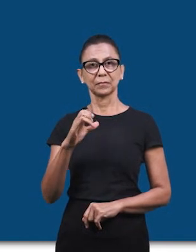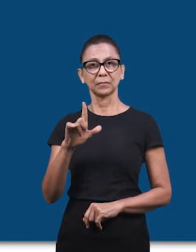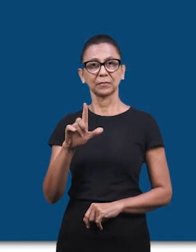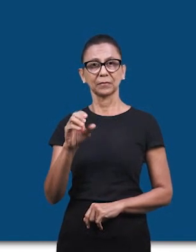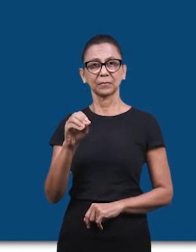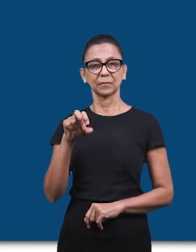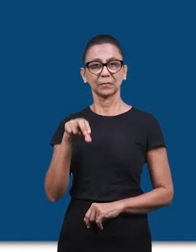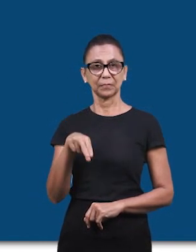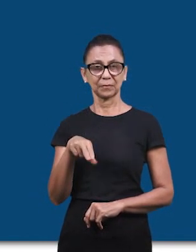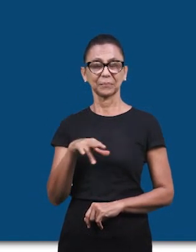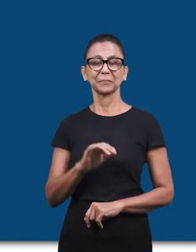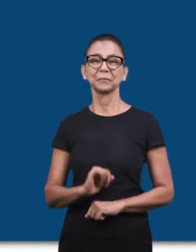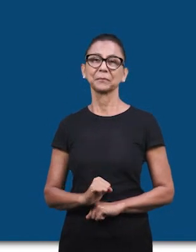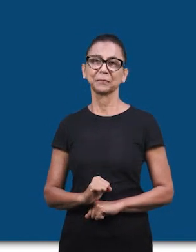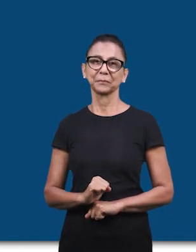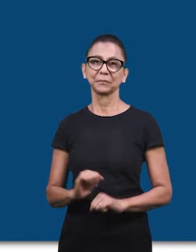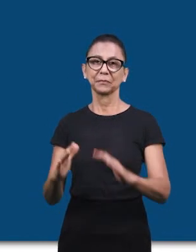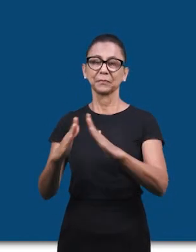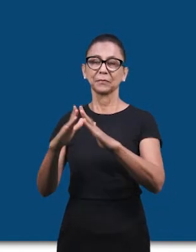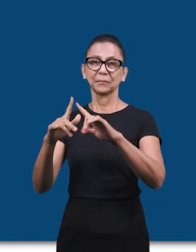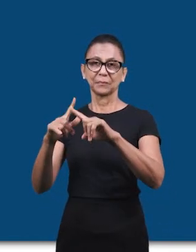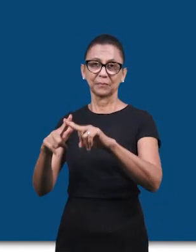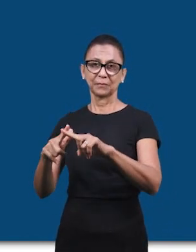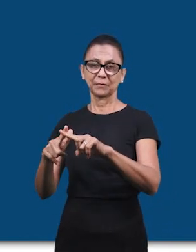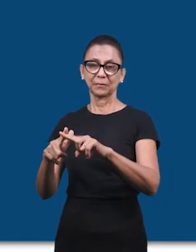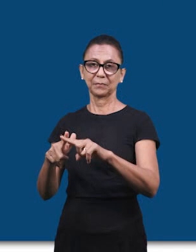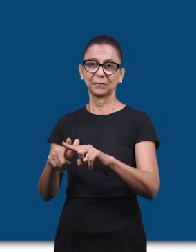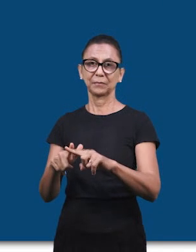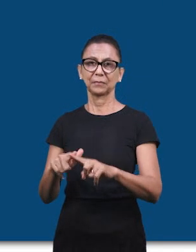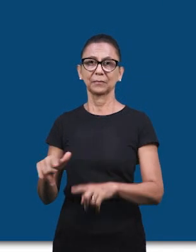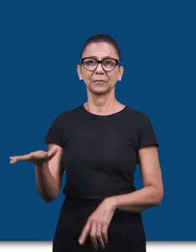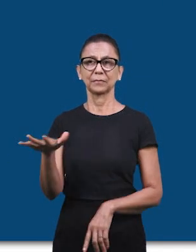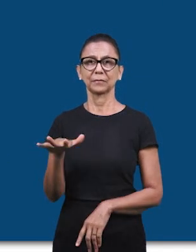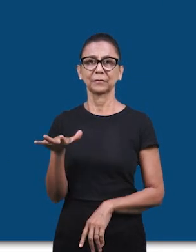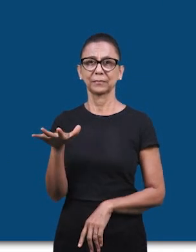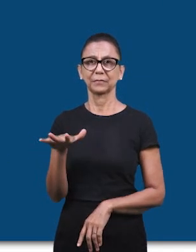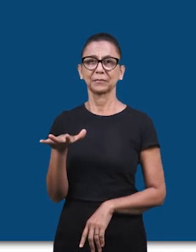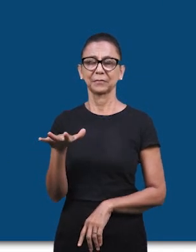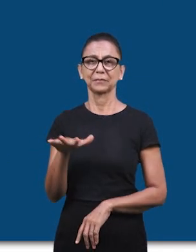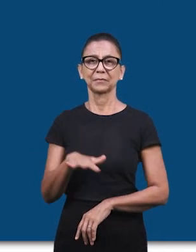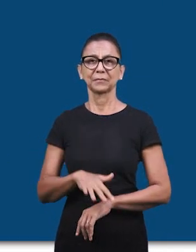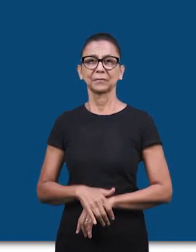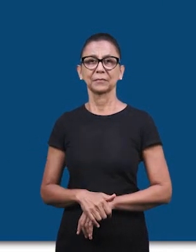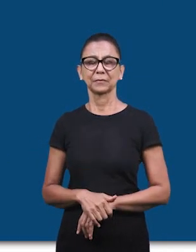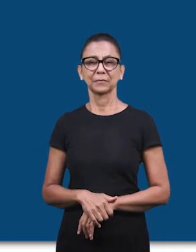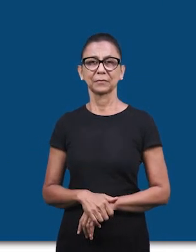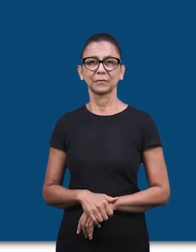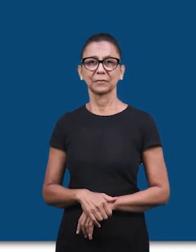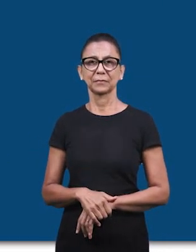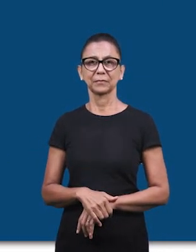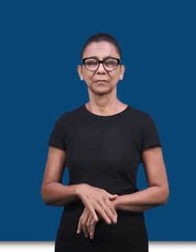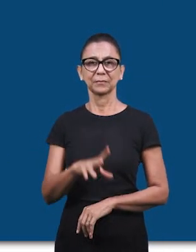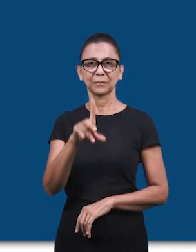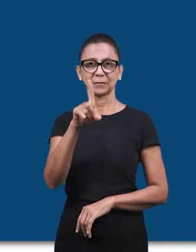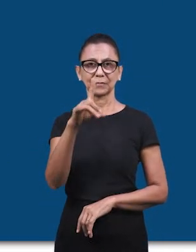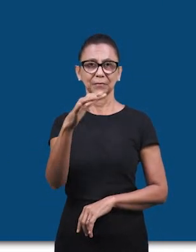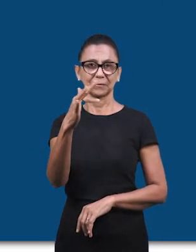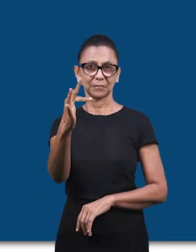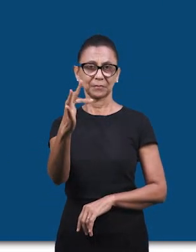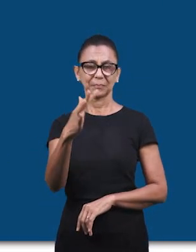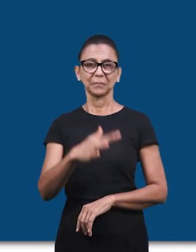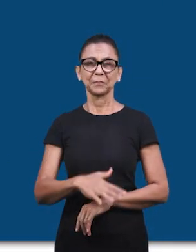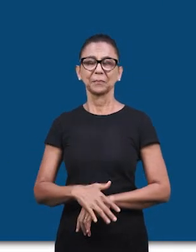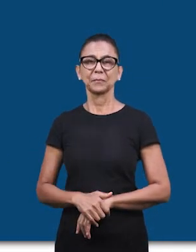послание «Эрселон Дориенчи». Церкви Самамбая в